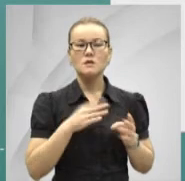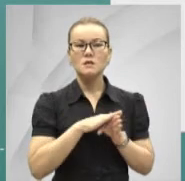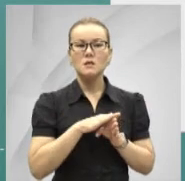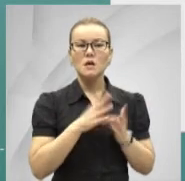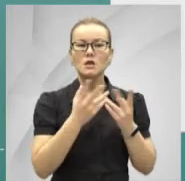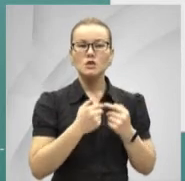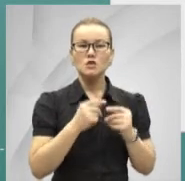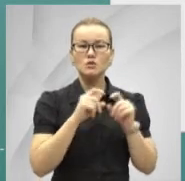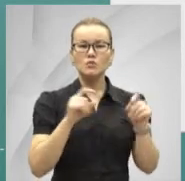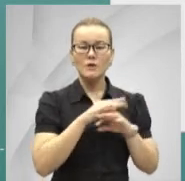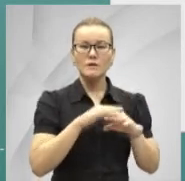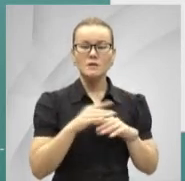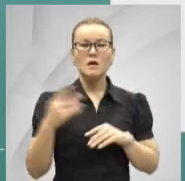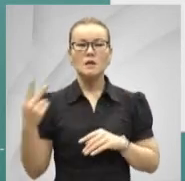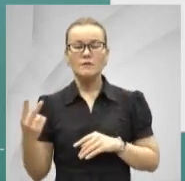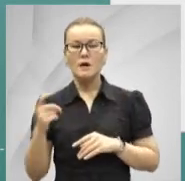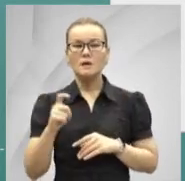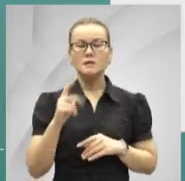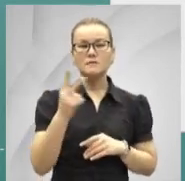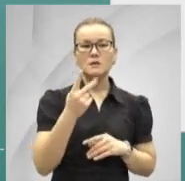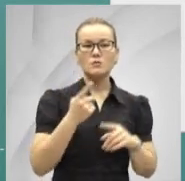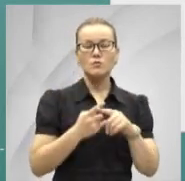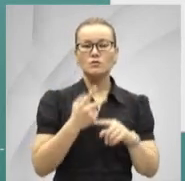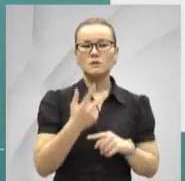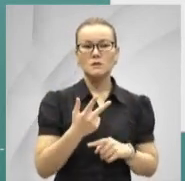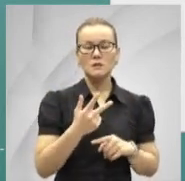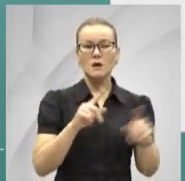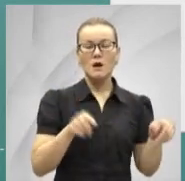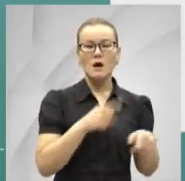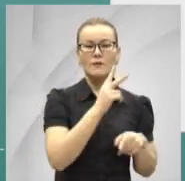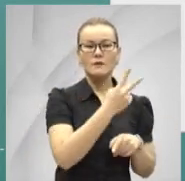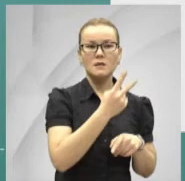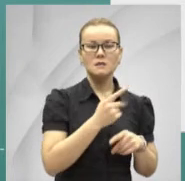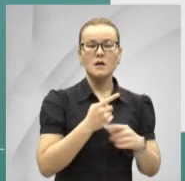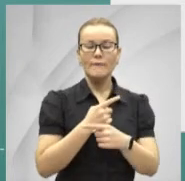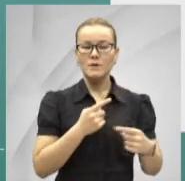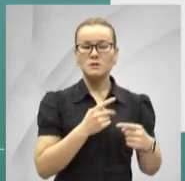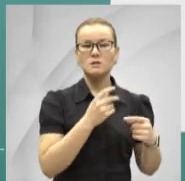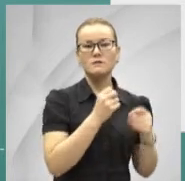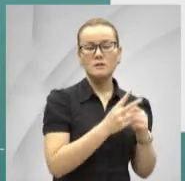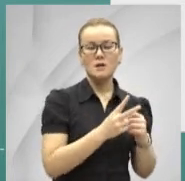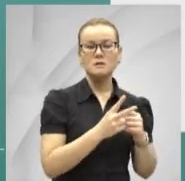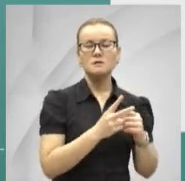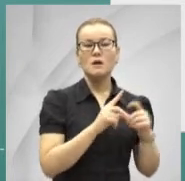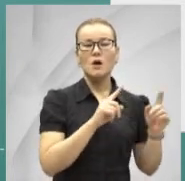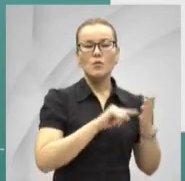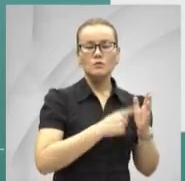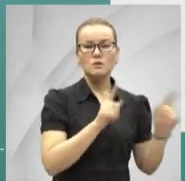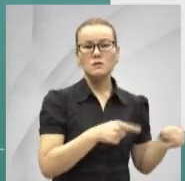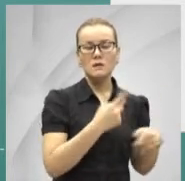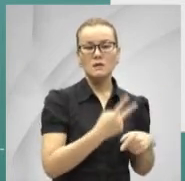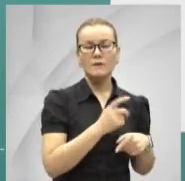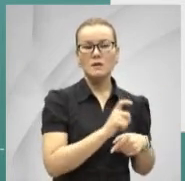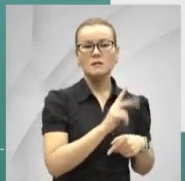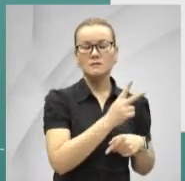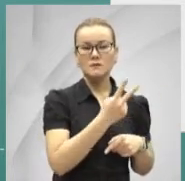уравнение 2х в квадрате плюс 3 в квадрате, вычесть 12 умноженное на 2х в квадрате плюс 3